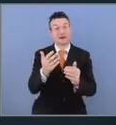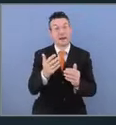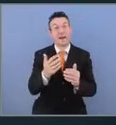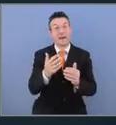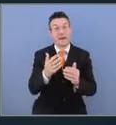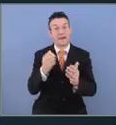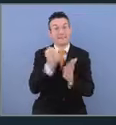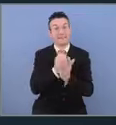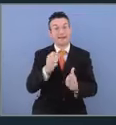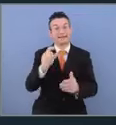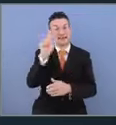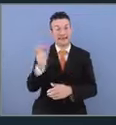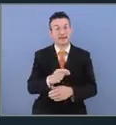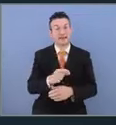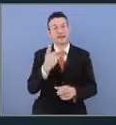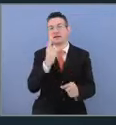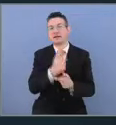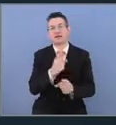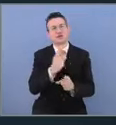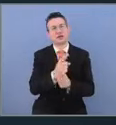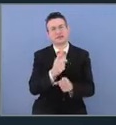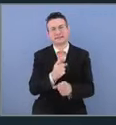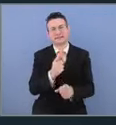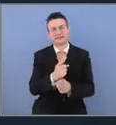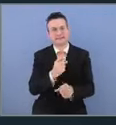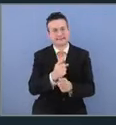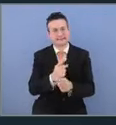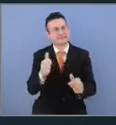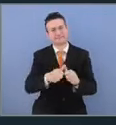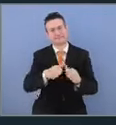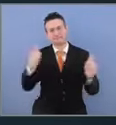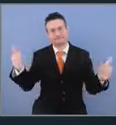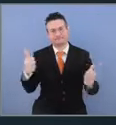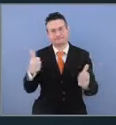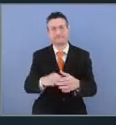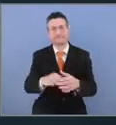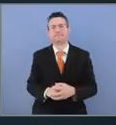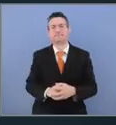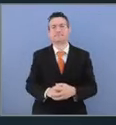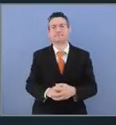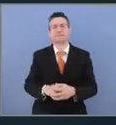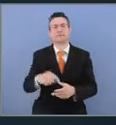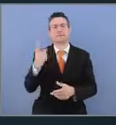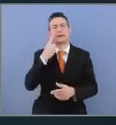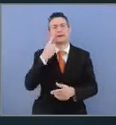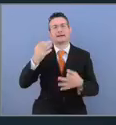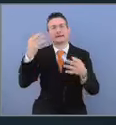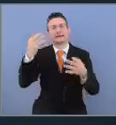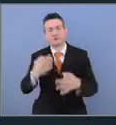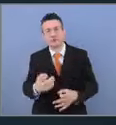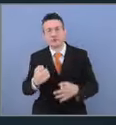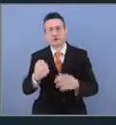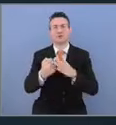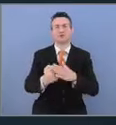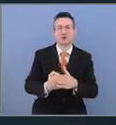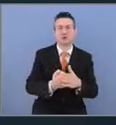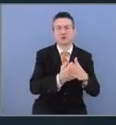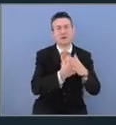di distinguersi ancora di più e meglio in termini di sicurezza, di sostenibilità, di benessere